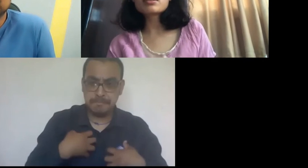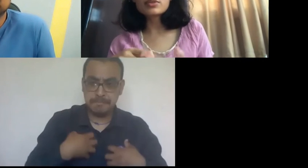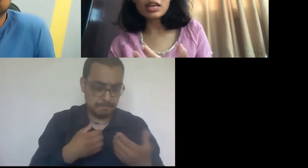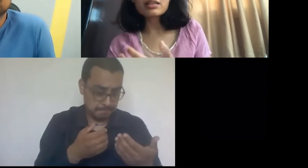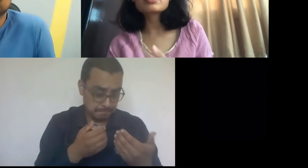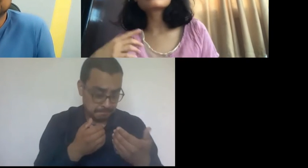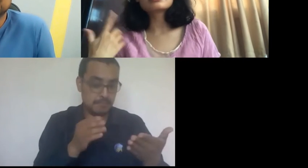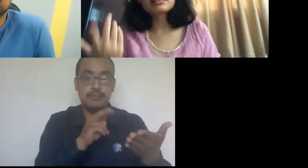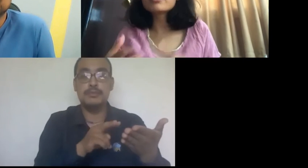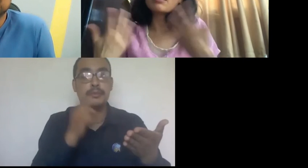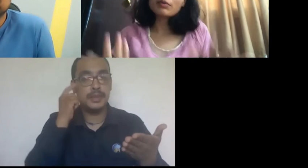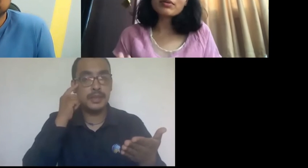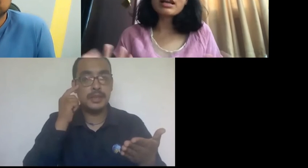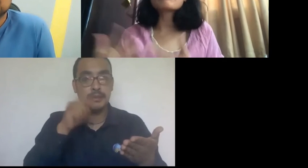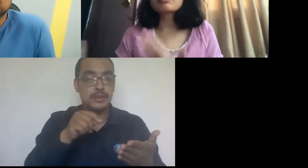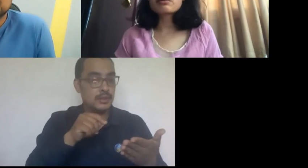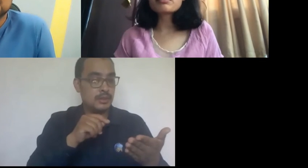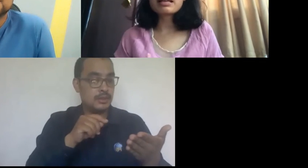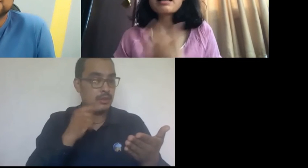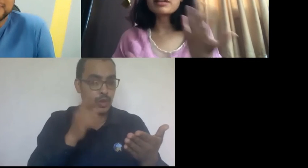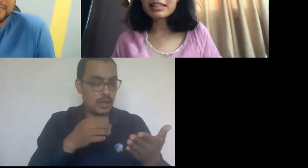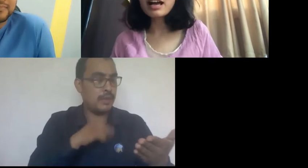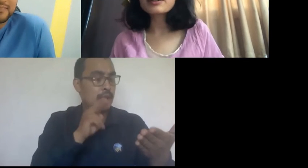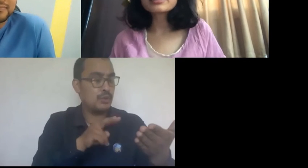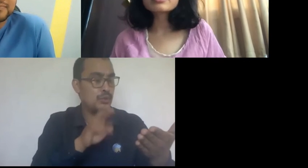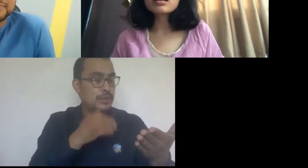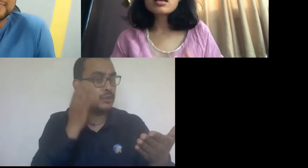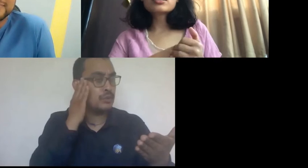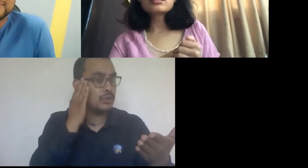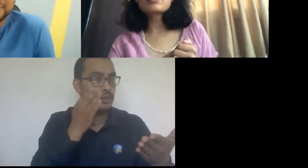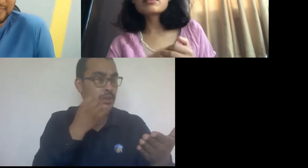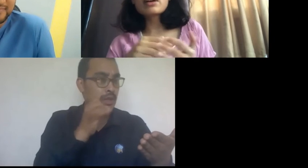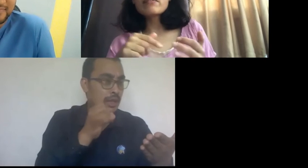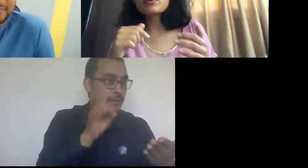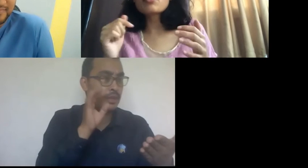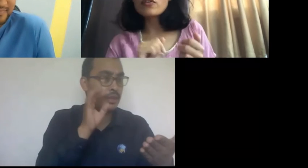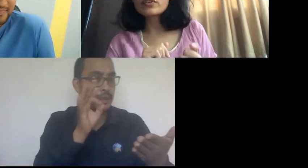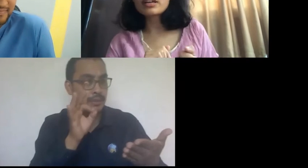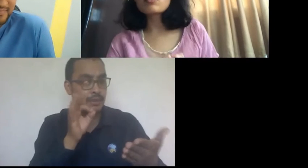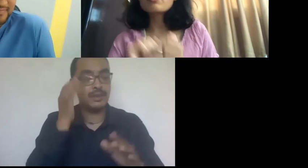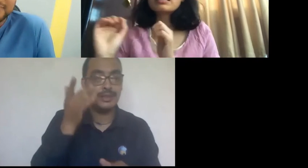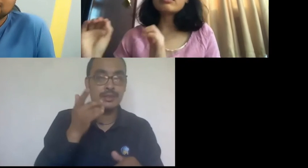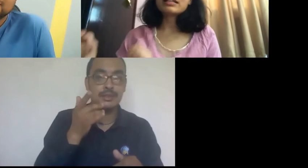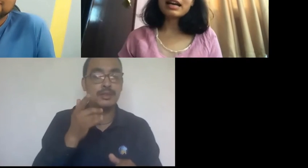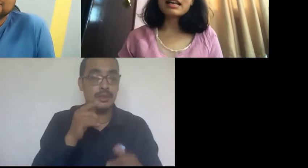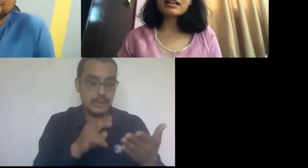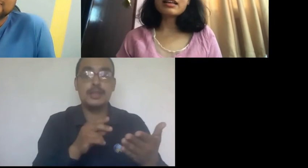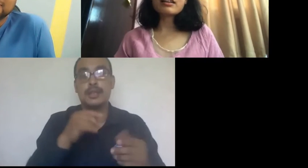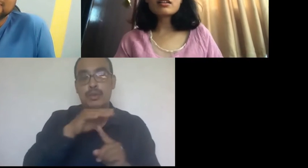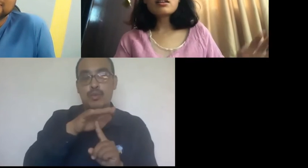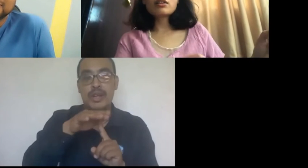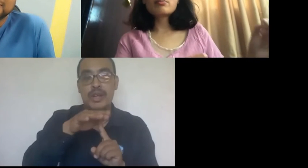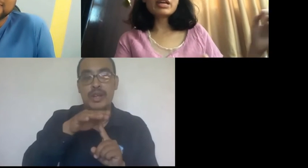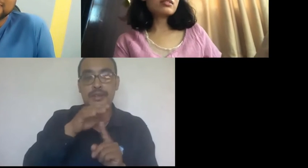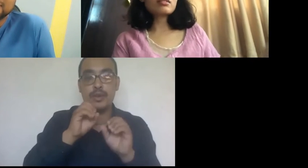मात्र सुत्छ। अब त्यो हेरिसकेपछि कहिले राम्रो पनि होला नराम्रो पनि होला हामीलाई त थाहा हुँदैन नि त। सो त्यही भएर चाहिँ वाइफाईबाट अफ गर्ने, मोबाइललाई अलिक टाढै राख्ने